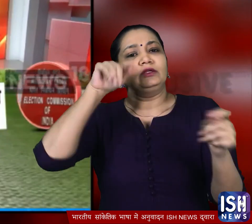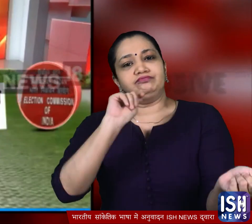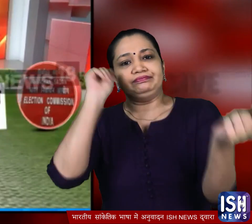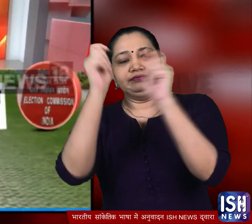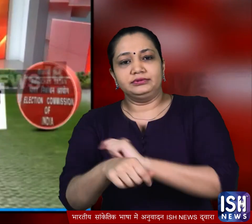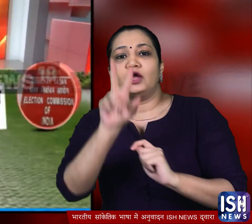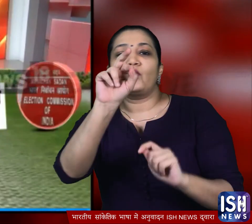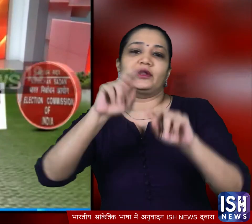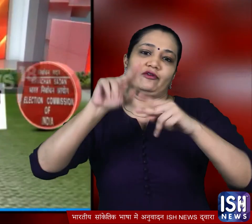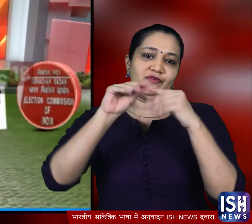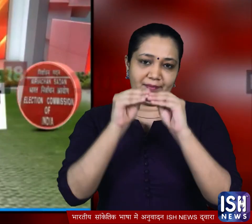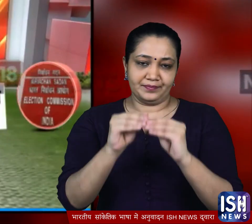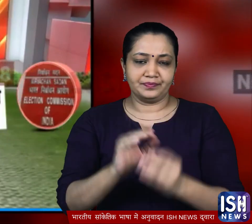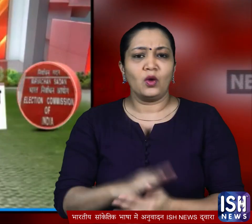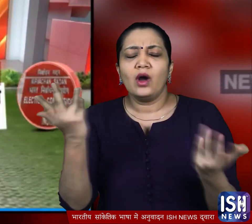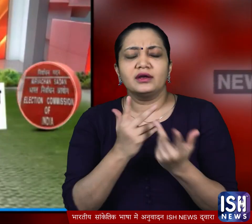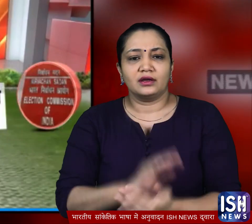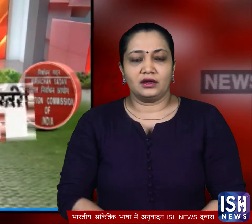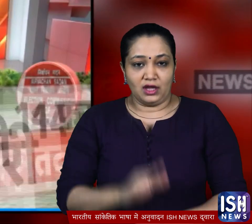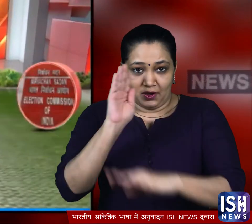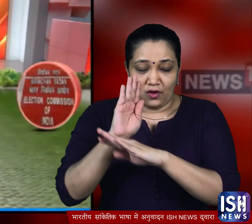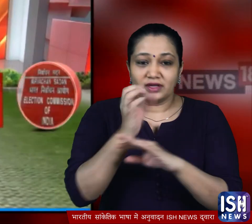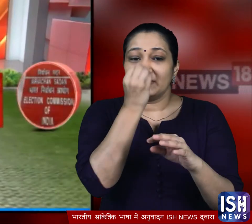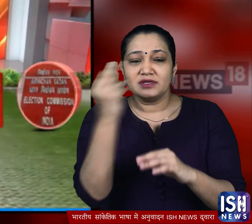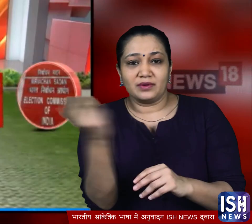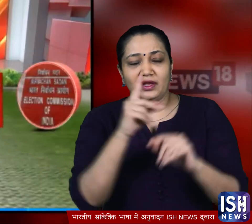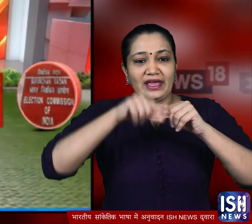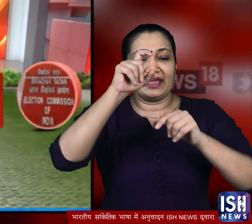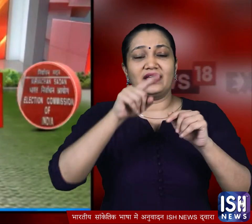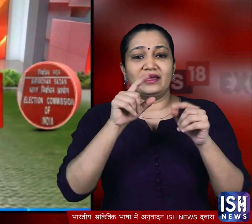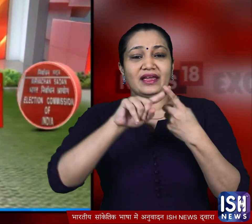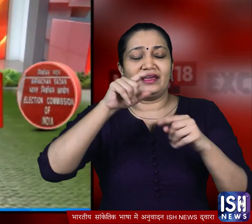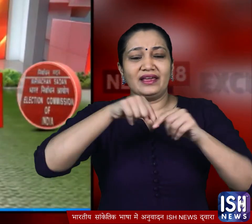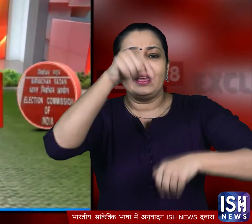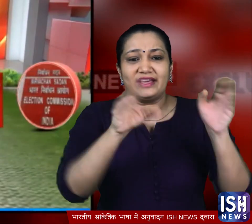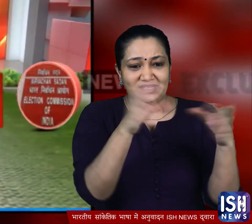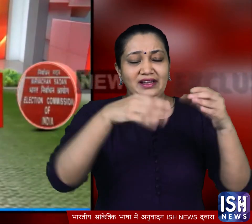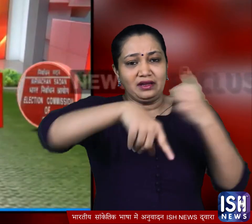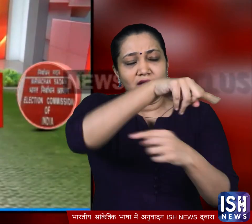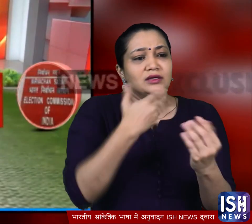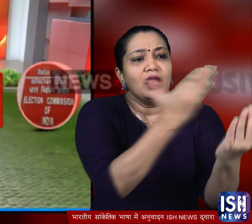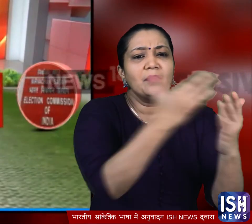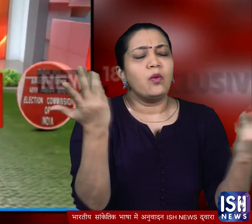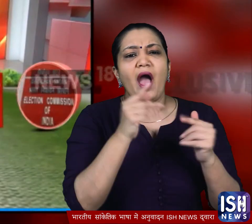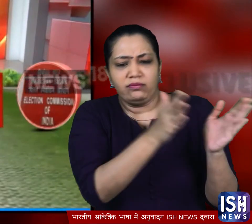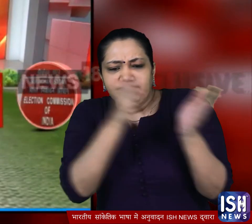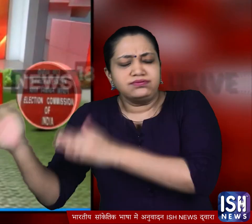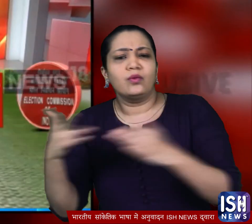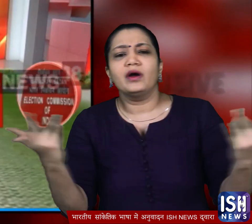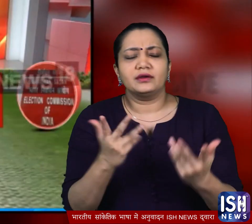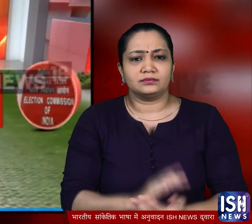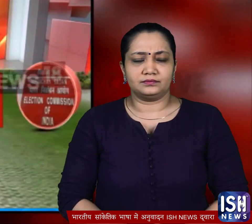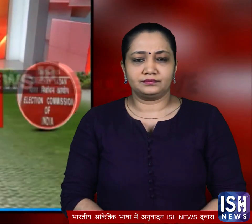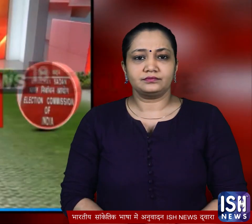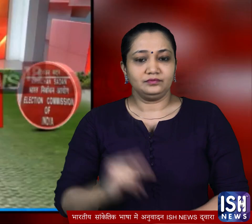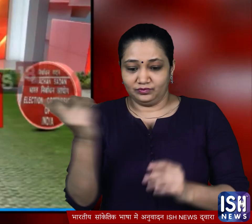अब वहां 20 फरवरी को मतदान होगा। असल में कांग्रेस और बीजेपी चुनाव आयोग को चिट्ठी लिखकर चुनाव की तारीख टालने की अपील